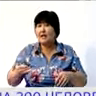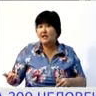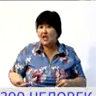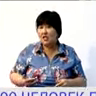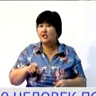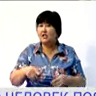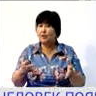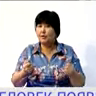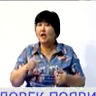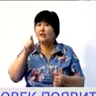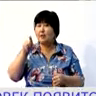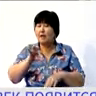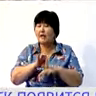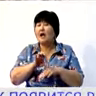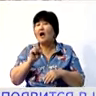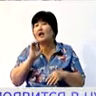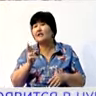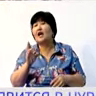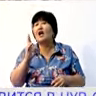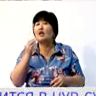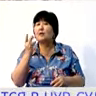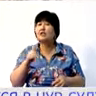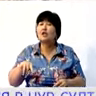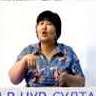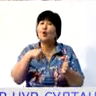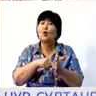здесь принимают пациентов из Аральского, Кармакшинского районов и